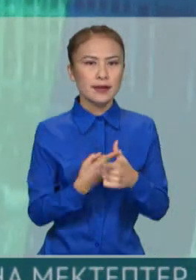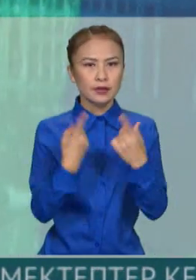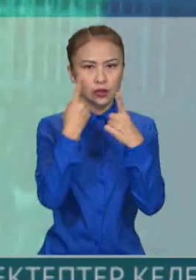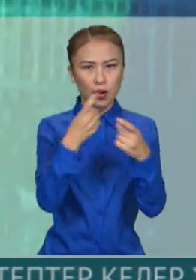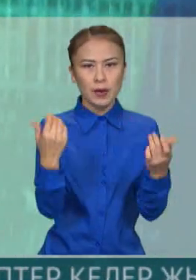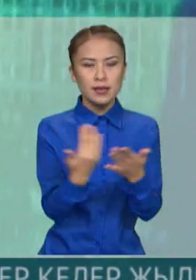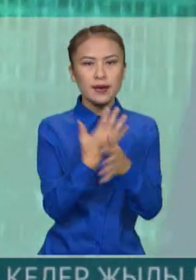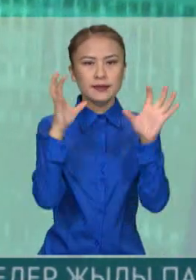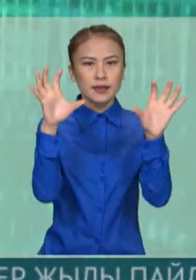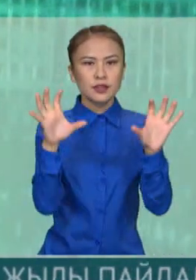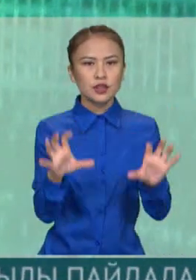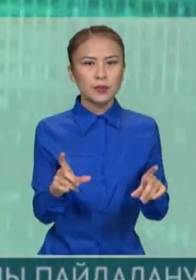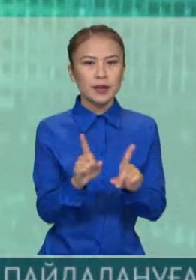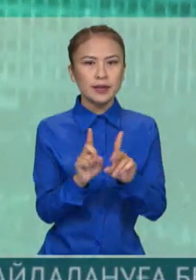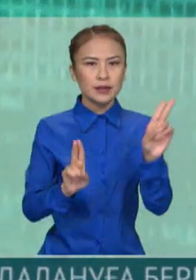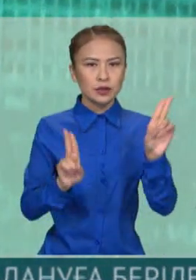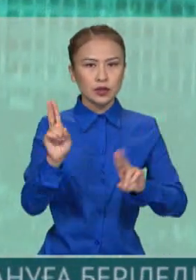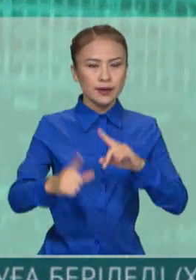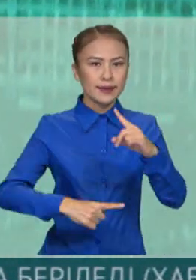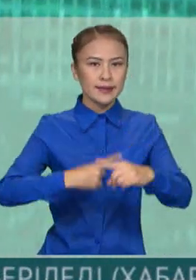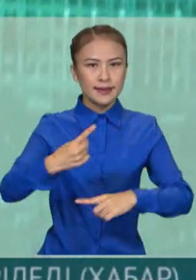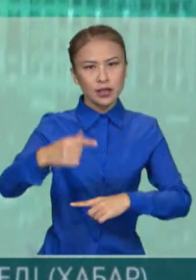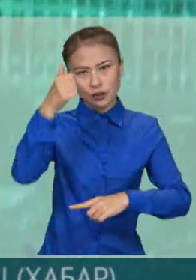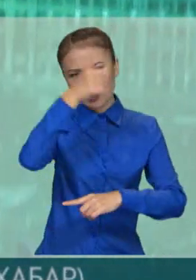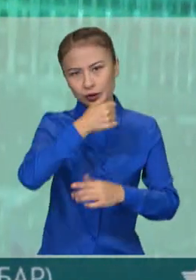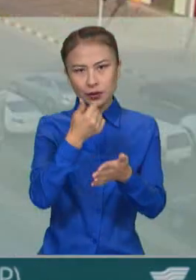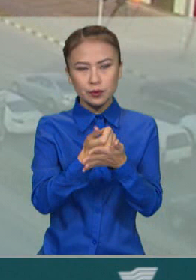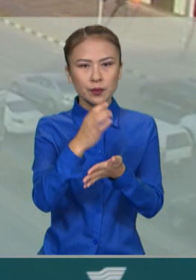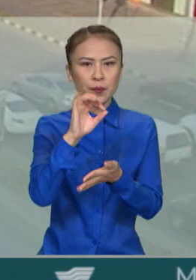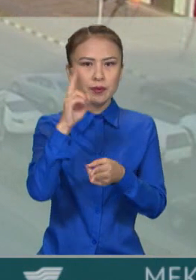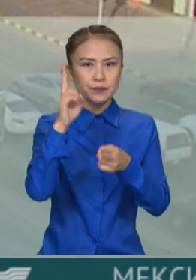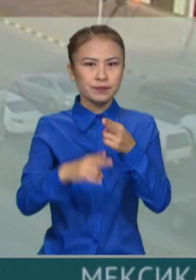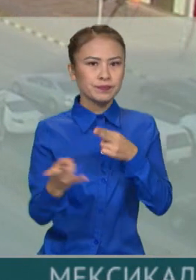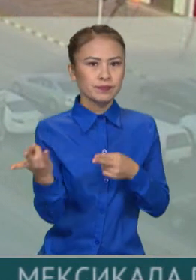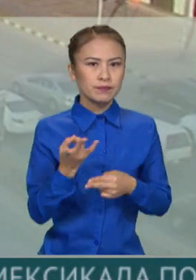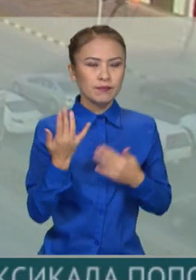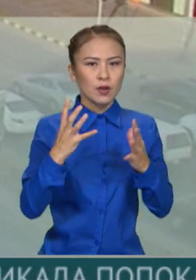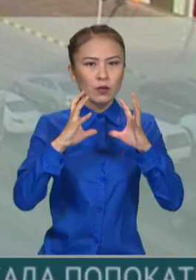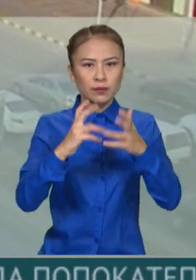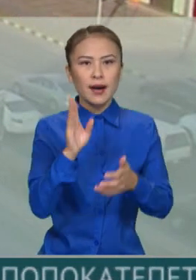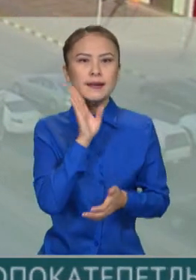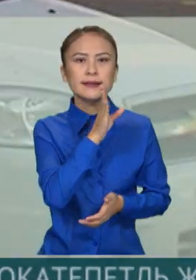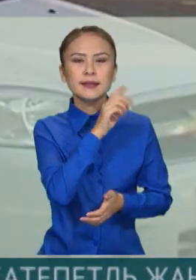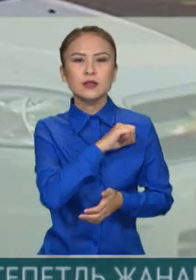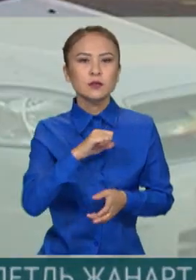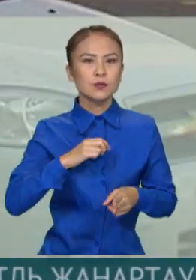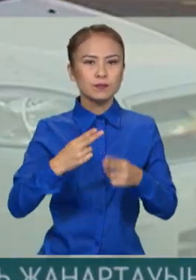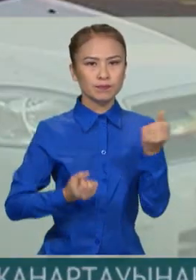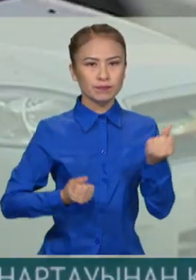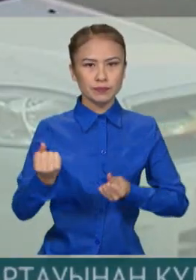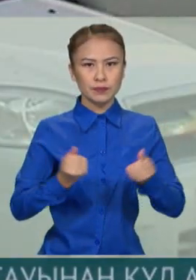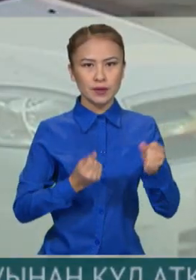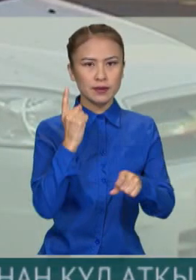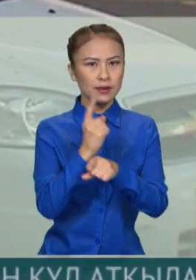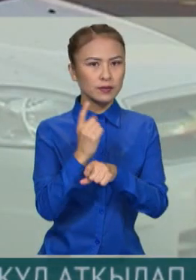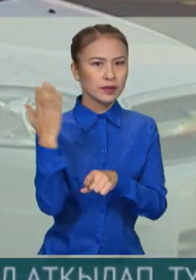жариялады. Жаңа заң шариғат шеңберінде келесі жылдың маусымына дейін әзірленуі тиіс. Сауд Арабиясы әлем бойынша елдердің темір тұлпарды